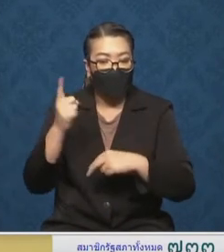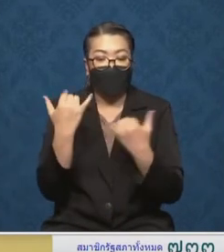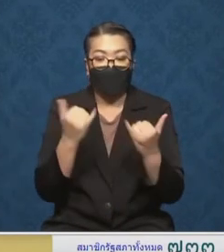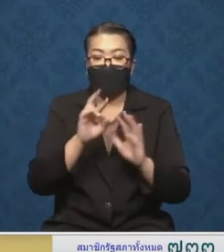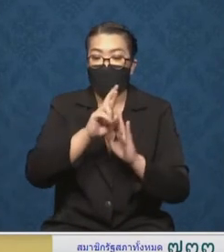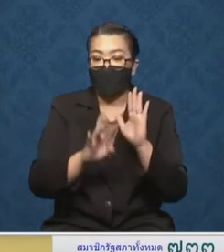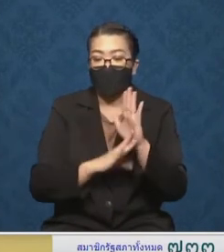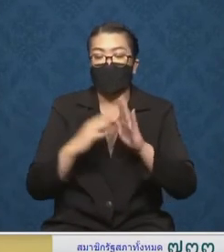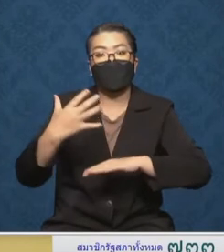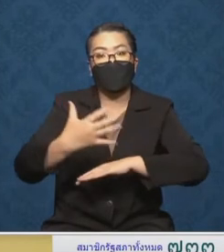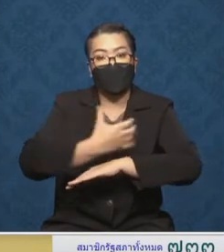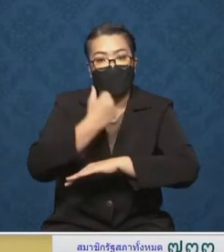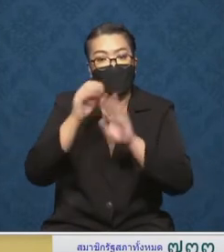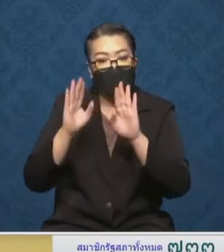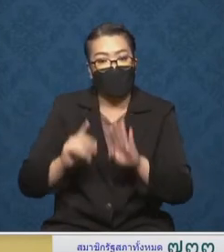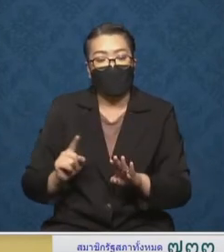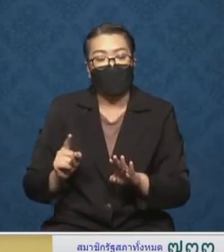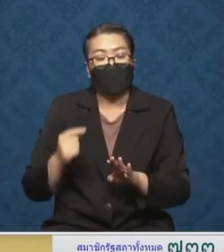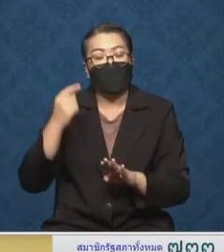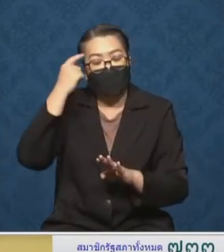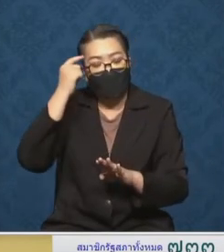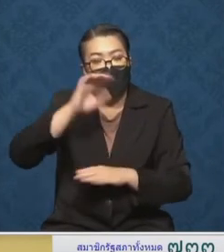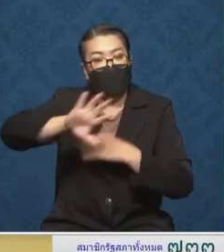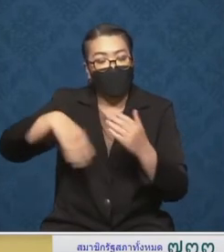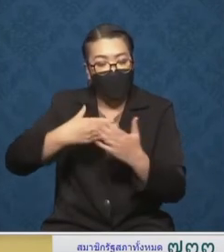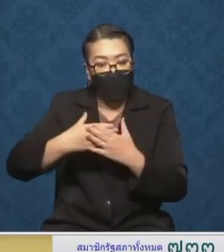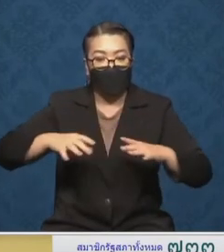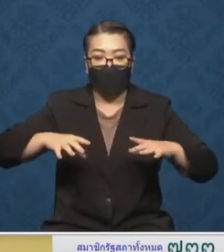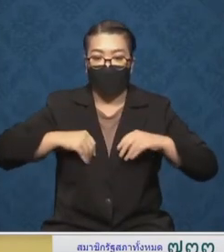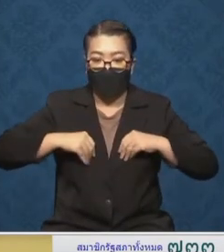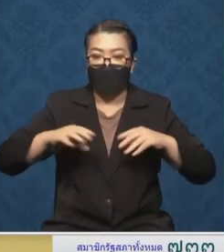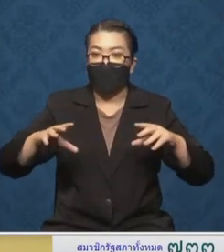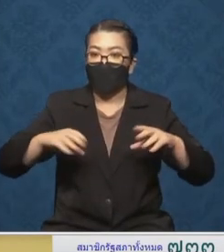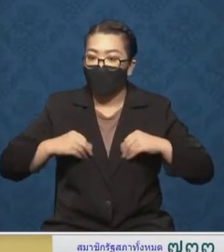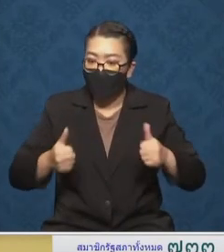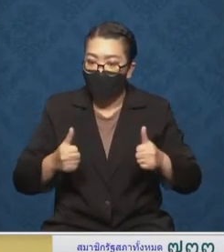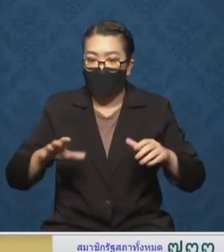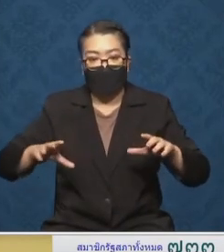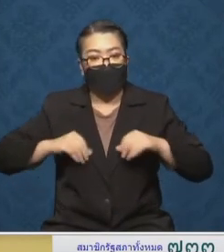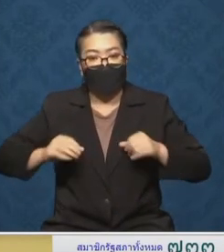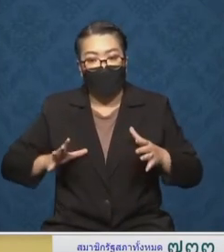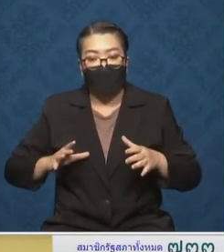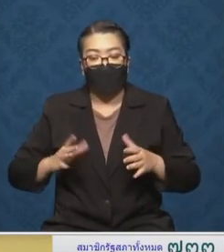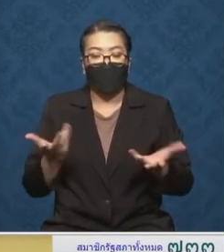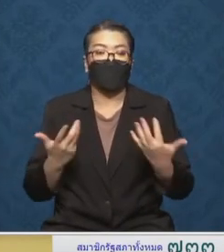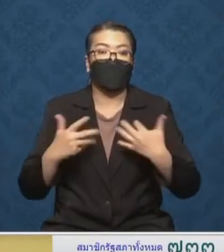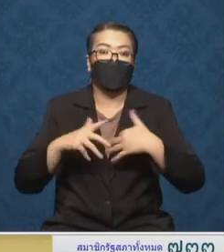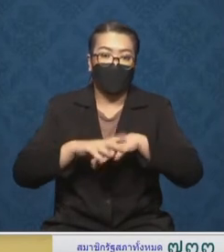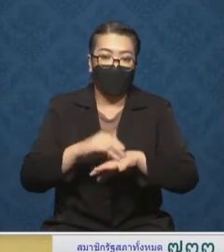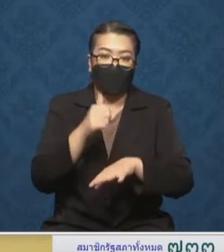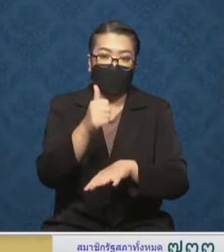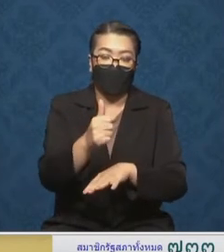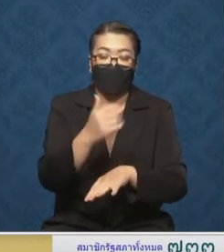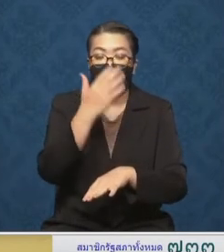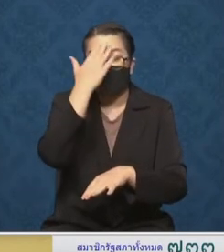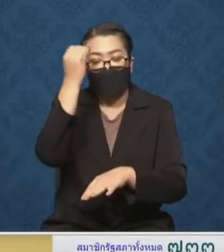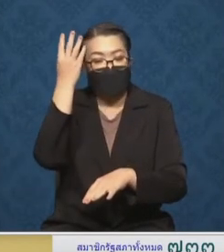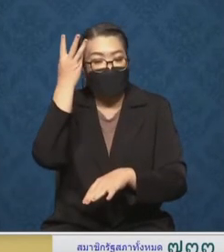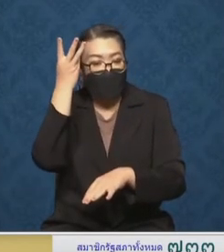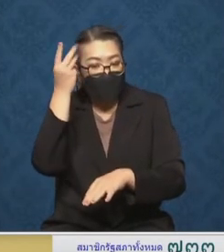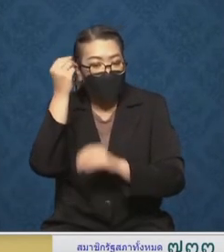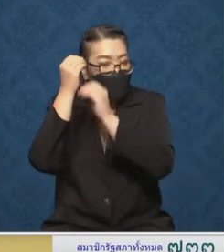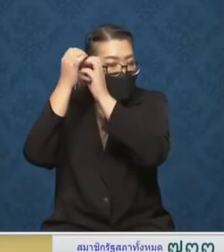การเมืองแบบไหนที่เราเรายอมรับกันได้พร้อมที่จะอยู่ร่วมกันได้ถึงแม้ว่าความคิดความ